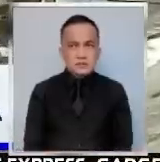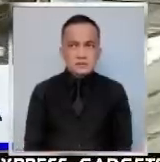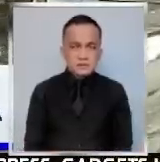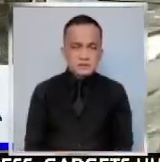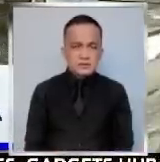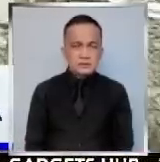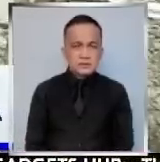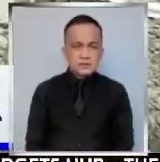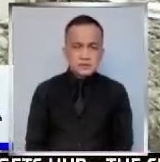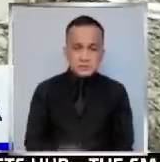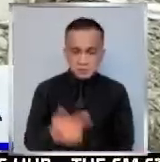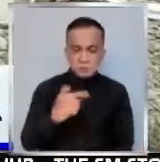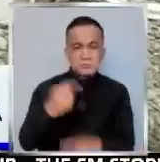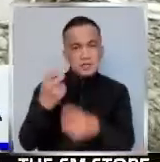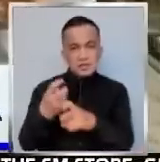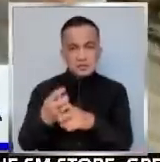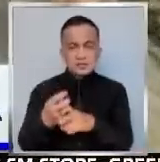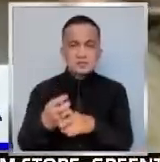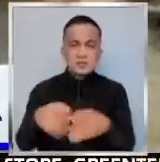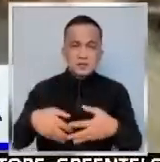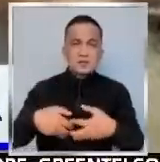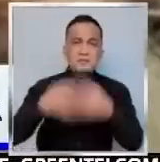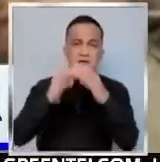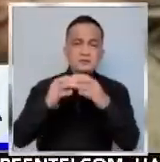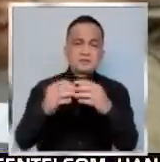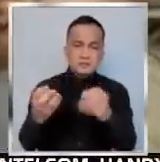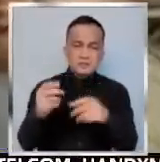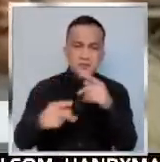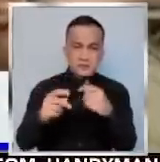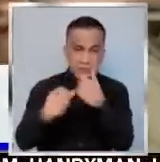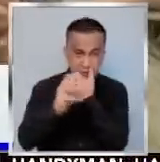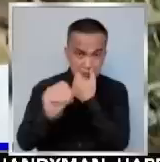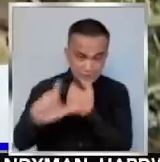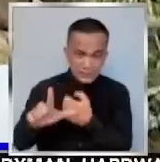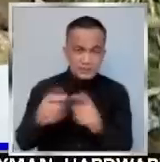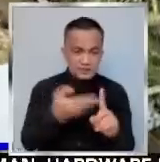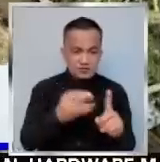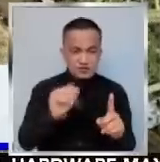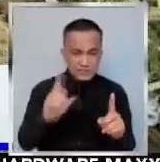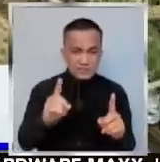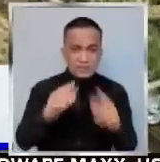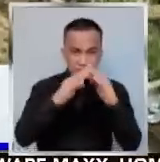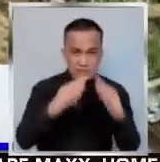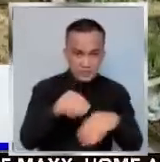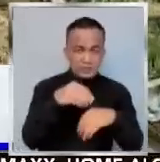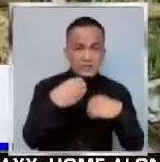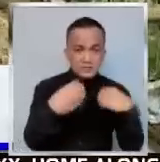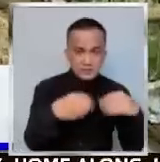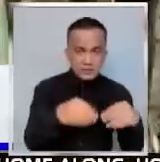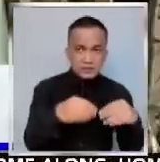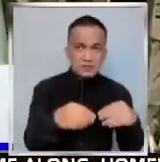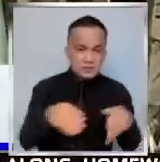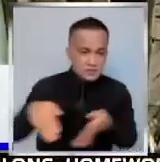Hirap naman sa pagbangon ng maraming residente ng San Miguel. Gaya ni Ronald Ortega na ang bahay at tindahan sa gilid ng northbound ng Maharlika